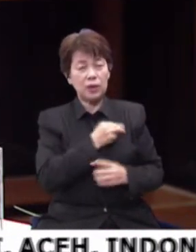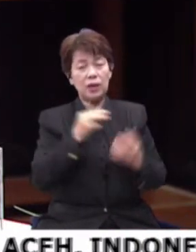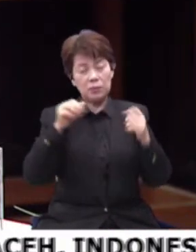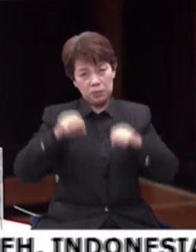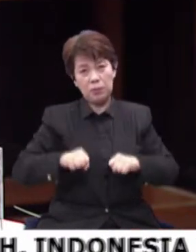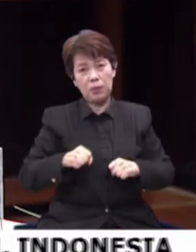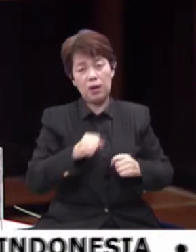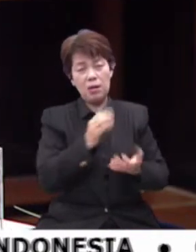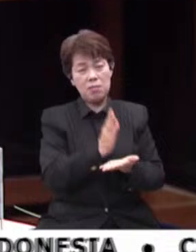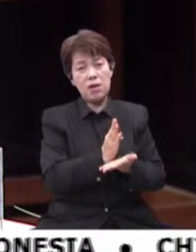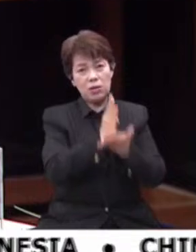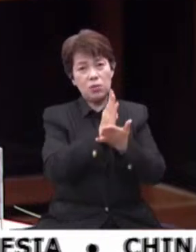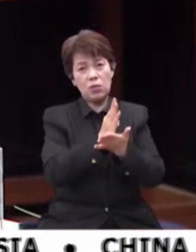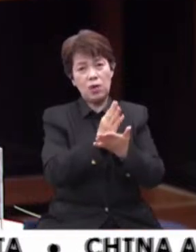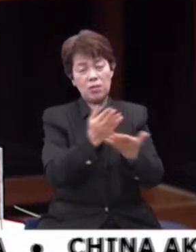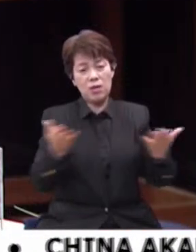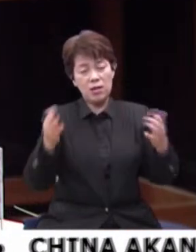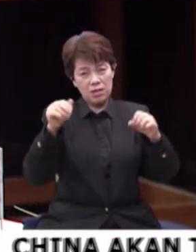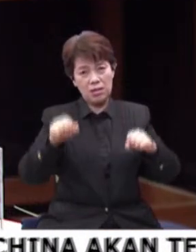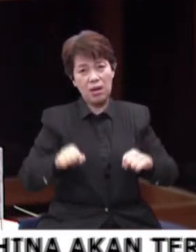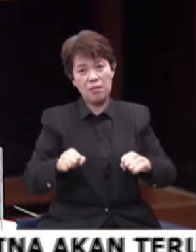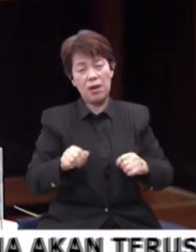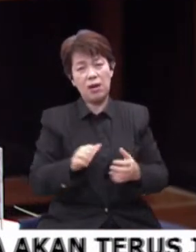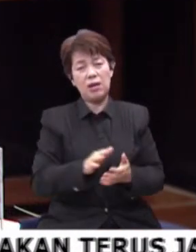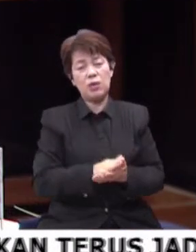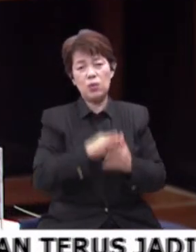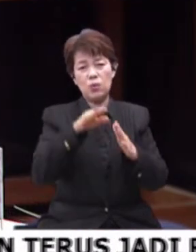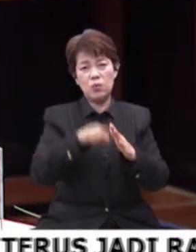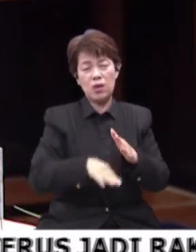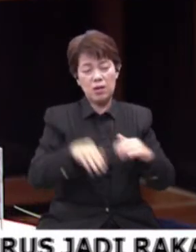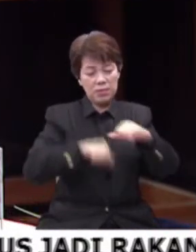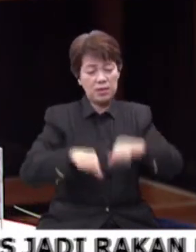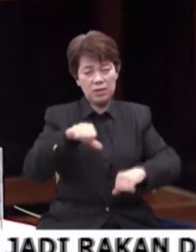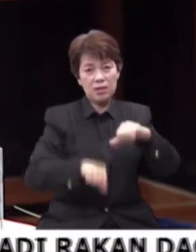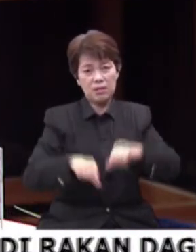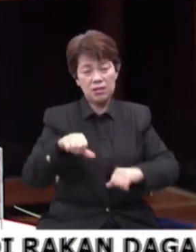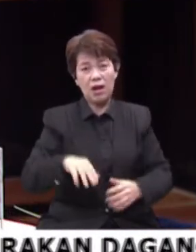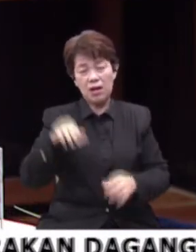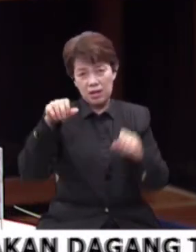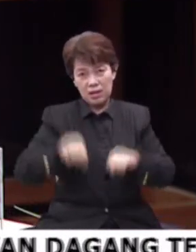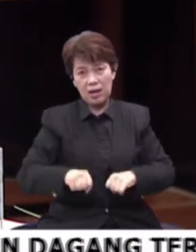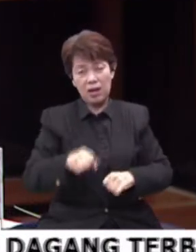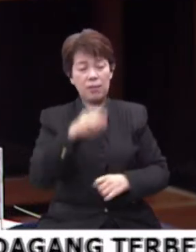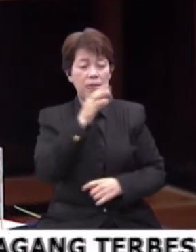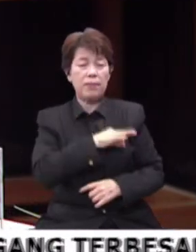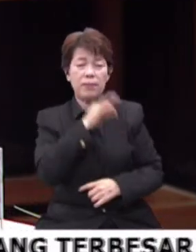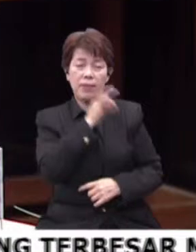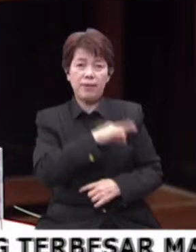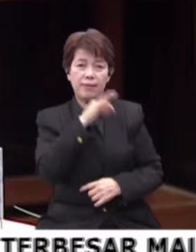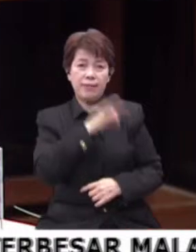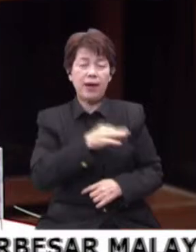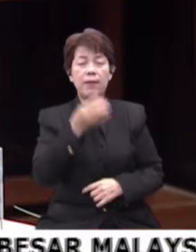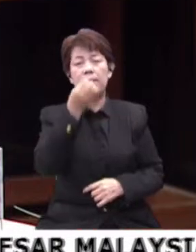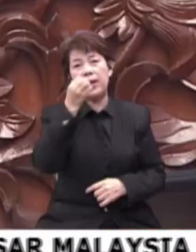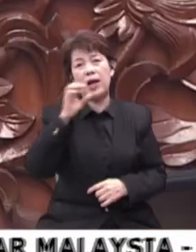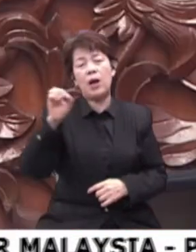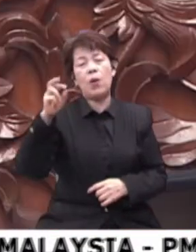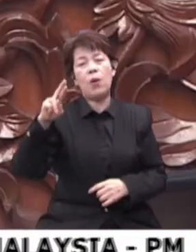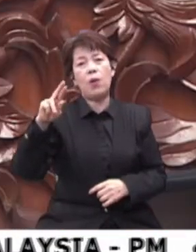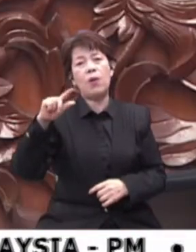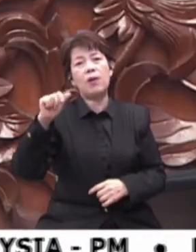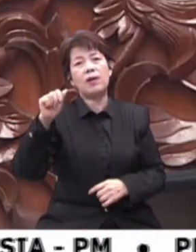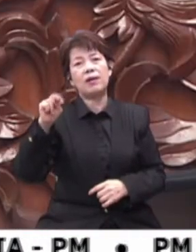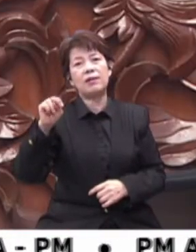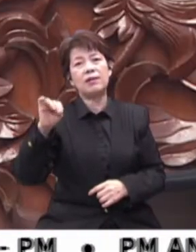Bantuan supaya mereka dapat terlibat dan dapat memanfaatkan daripada makanan organik ini masih memang